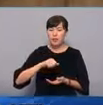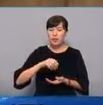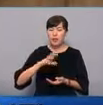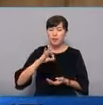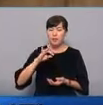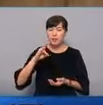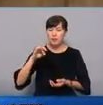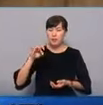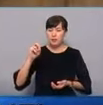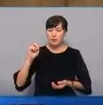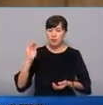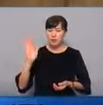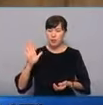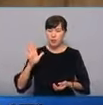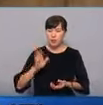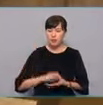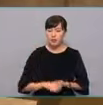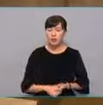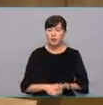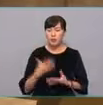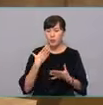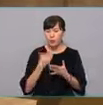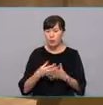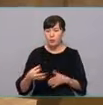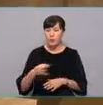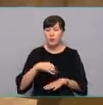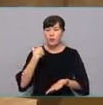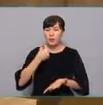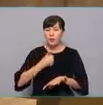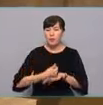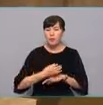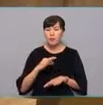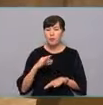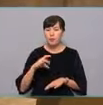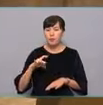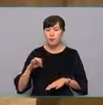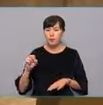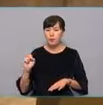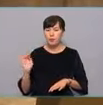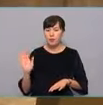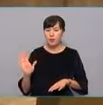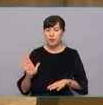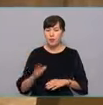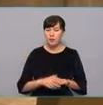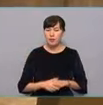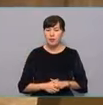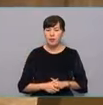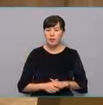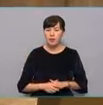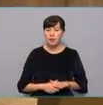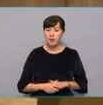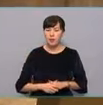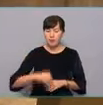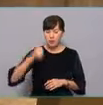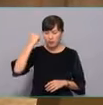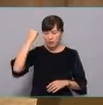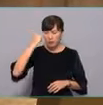мырзаға, және де өзіміздің облысымыздың әкімі Жансейіт Қансейітұлы Түймебаевқа алғысымыз шексіз.